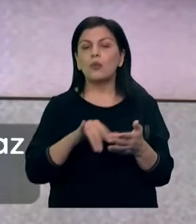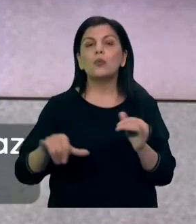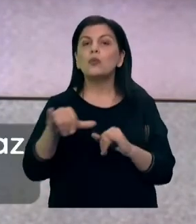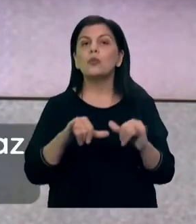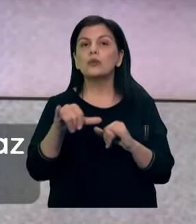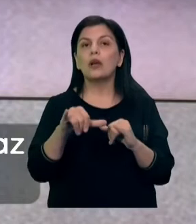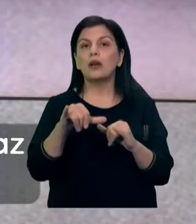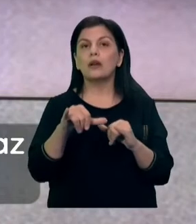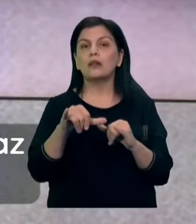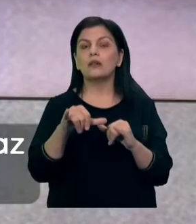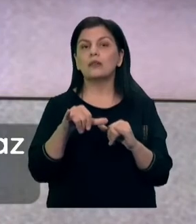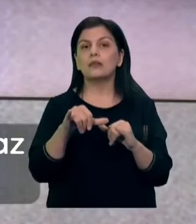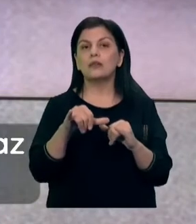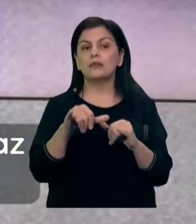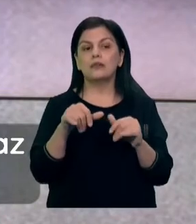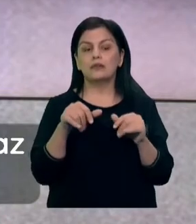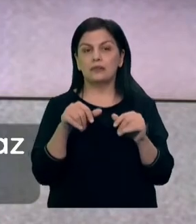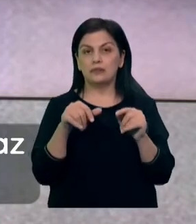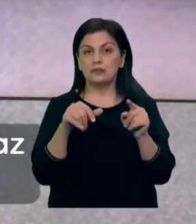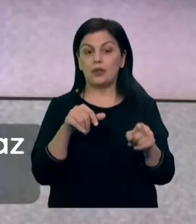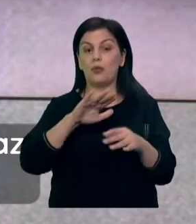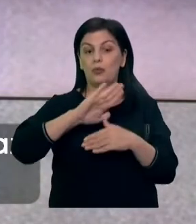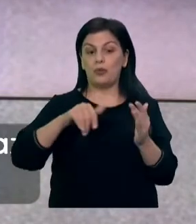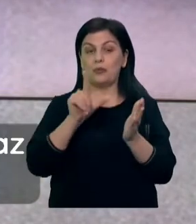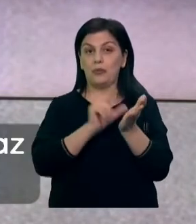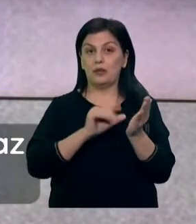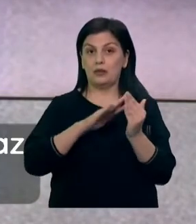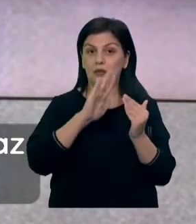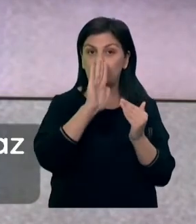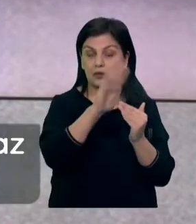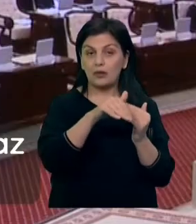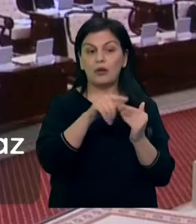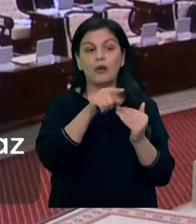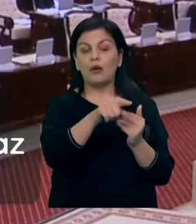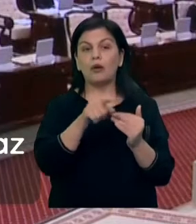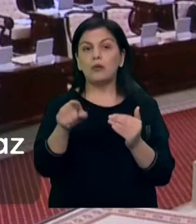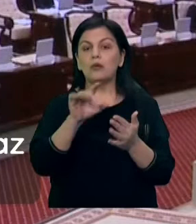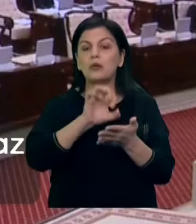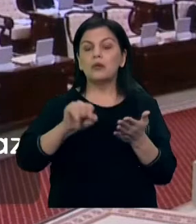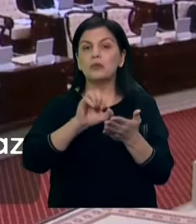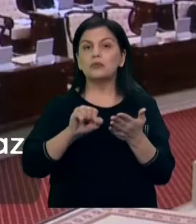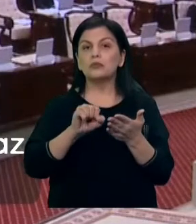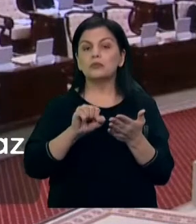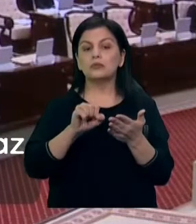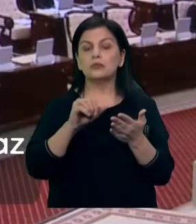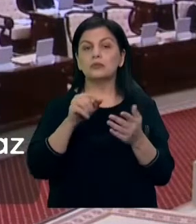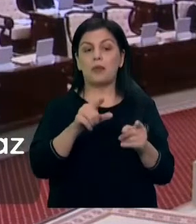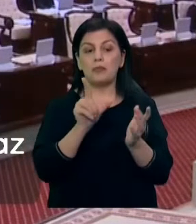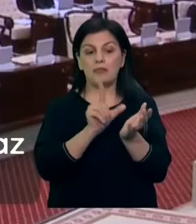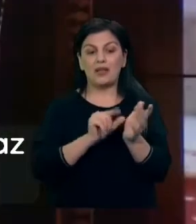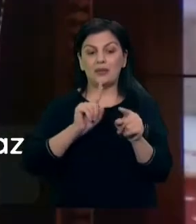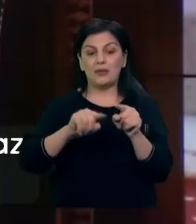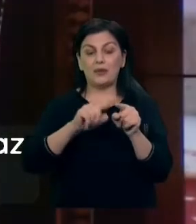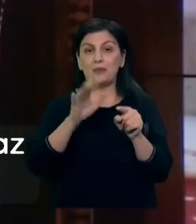onların tutumlar edirlər. Bu pensiyaya çıxandan soruların o tutumlar onlara nə lazım olacaq? Pensiya yaşına 5 il qalıb, 6 il